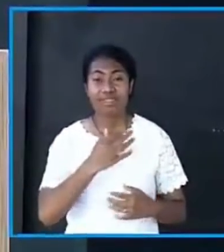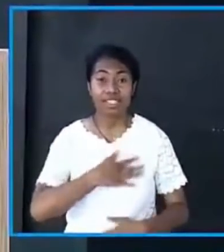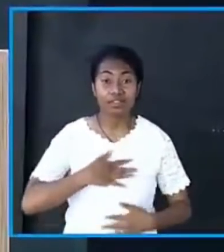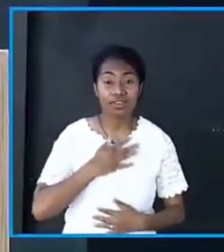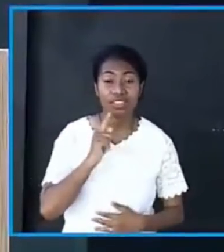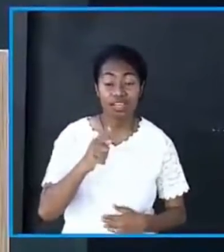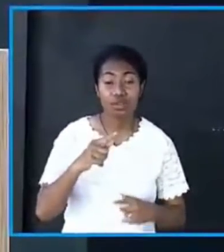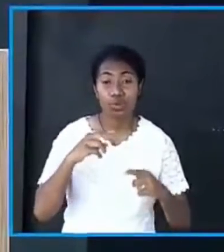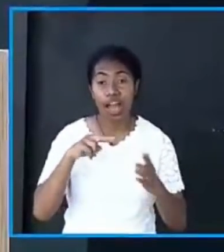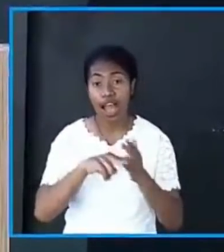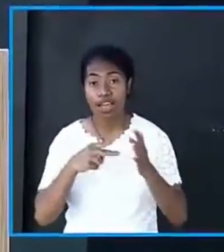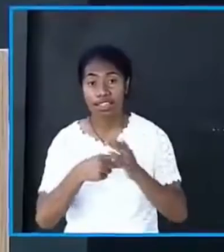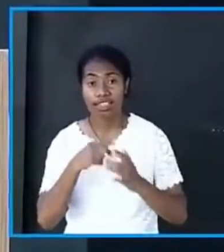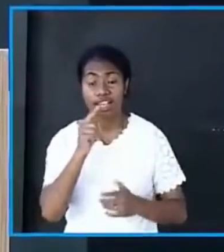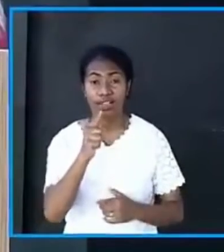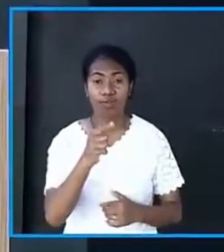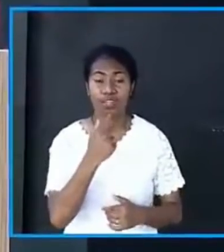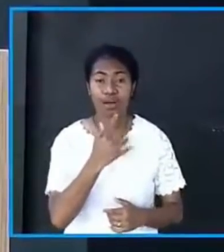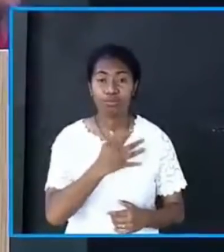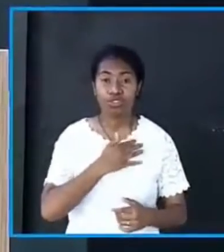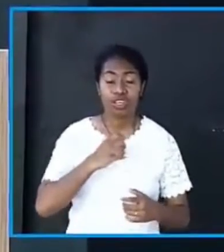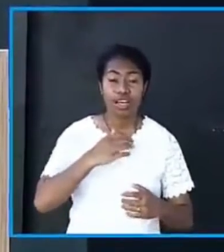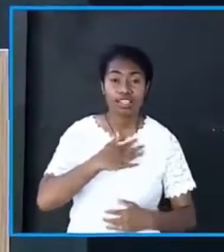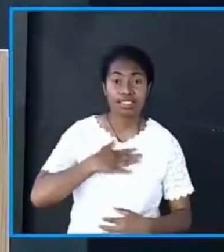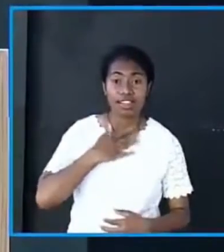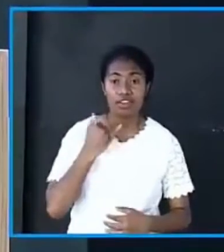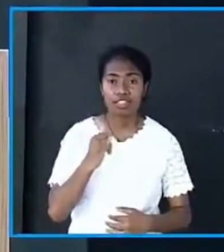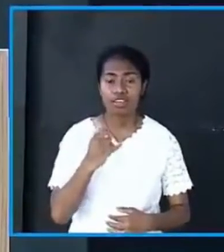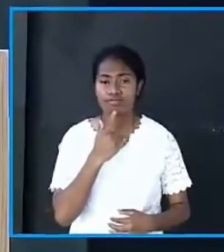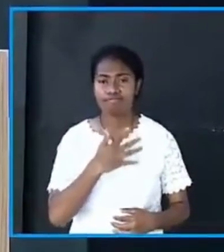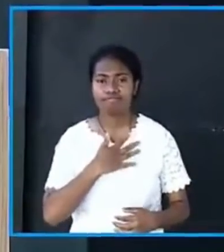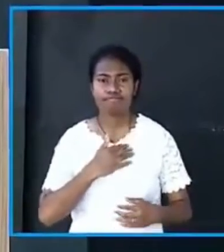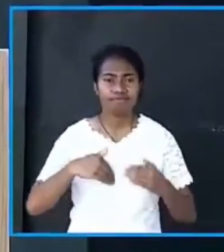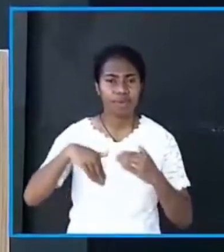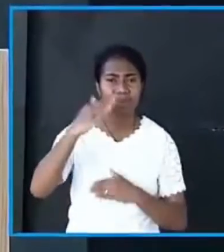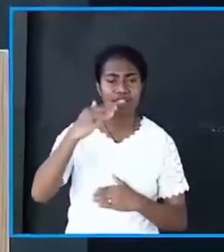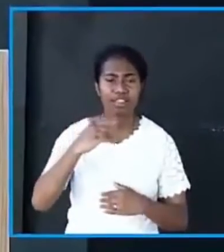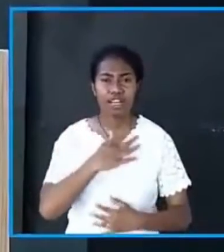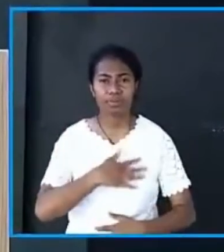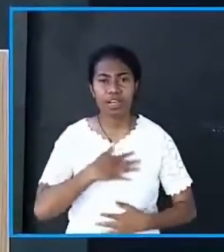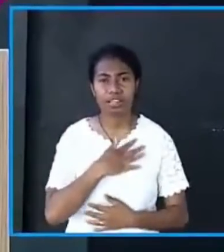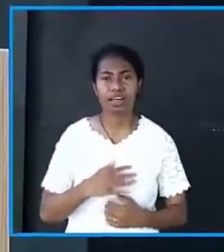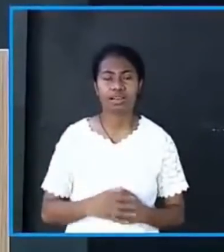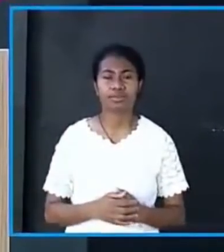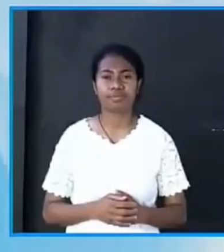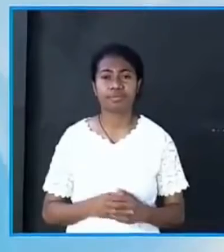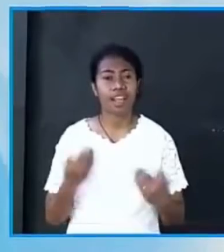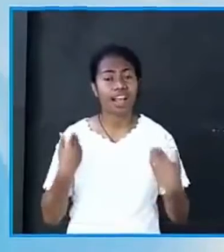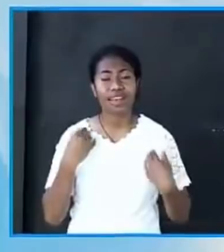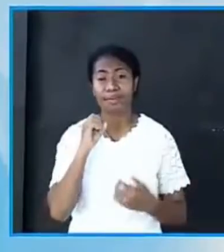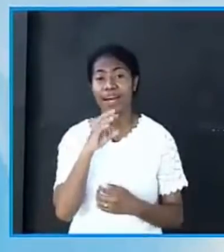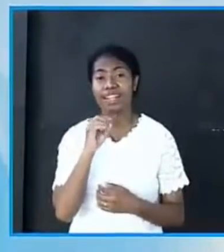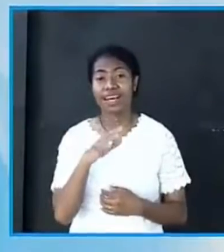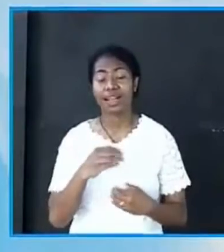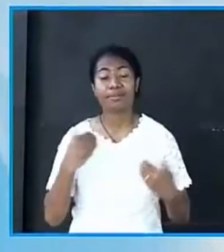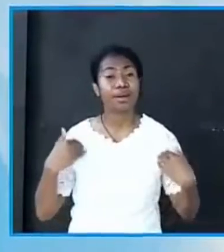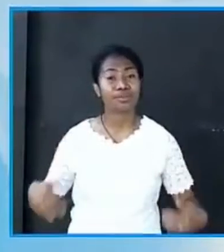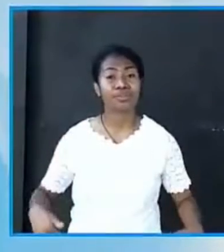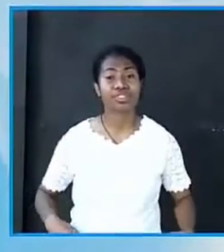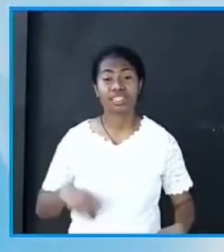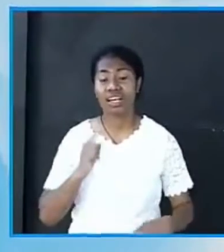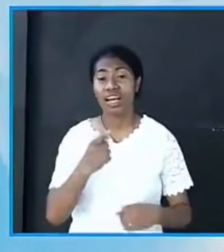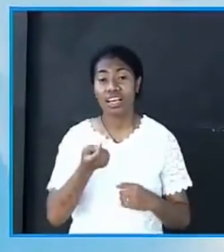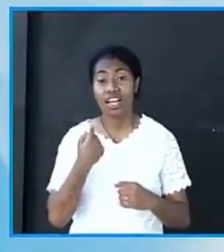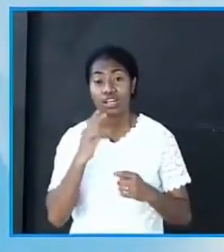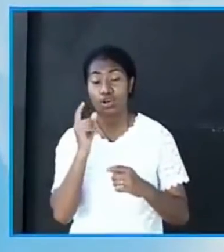berarti kita punya sifat anak ya kita jadi mirip dengan Allah pendeta Budi asali mengatakan manusia adalah gambar dan